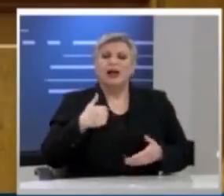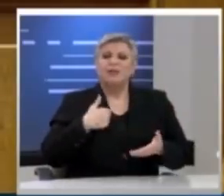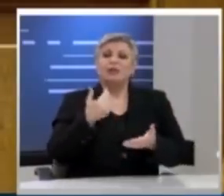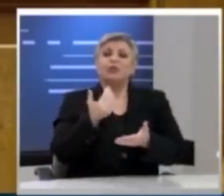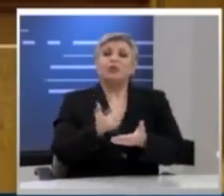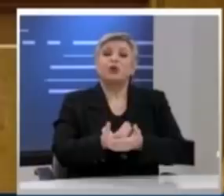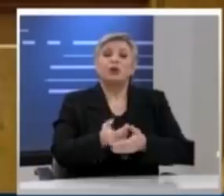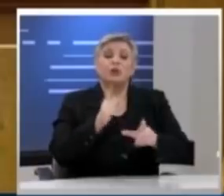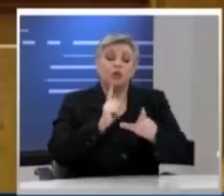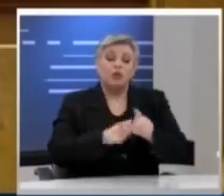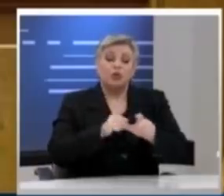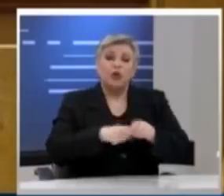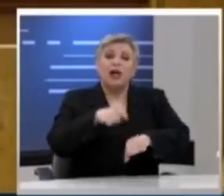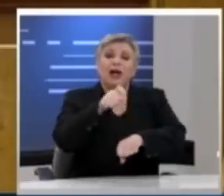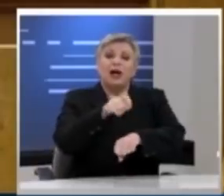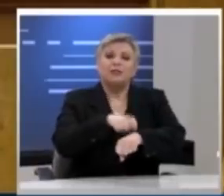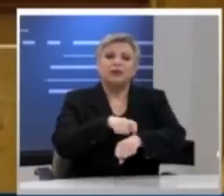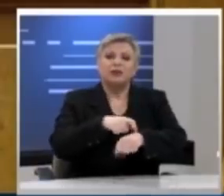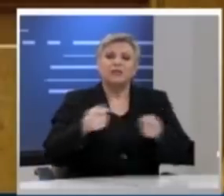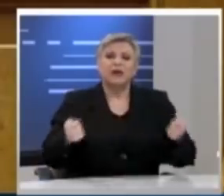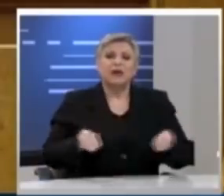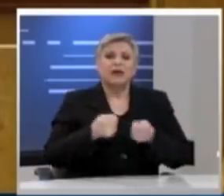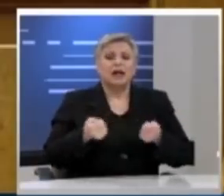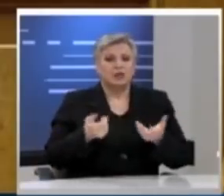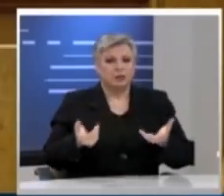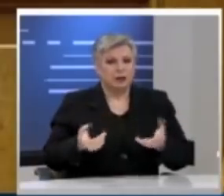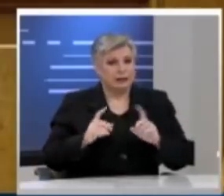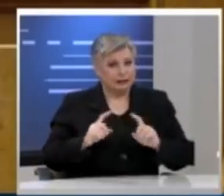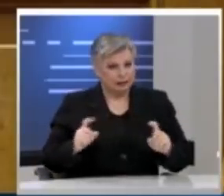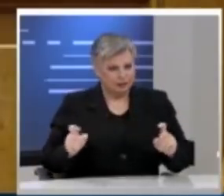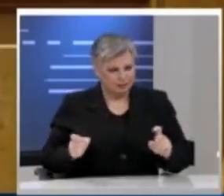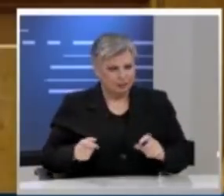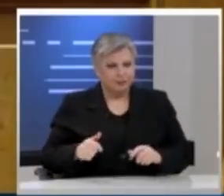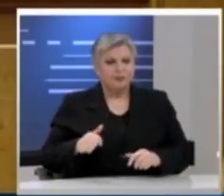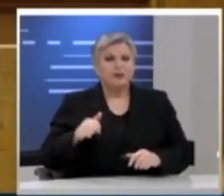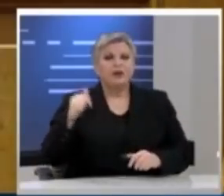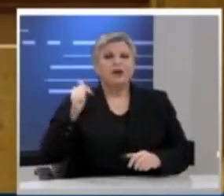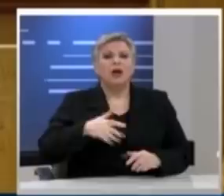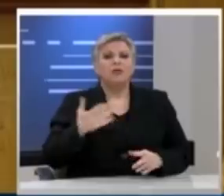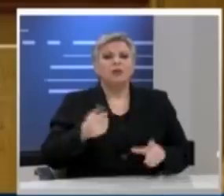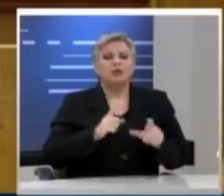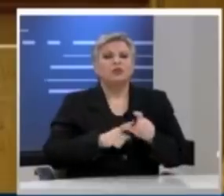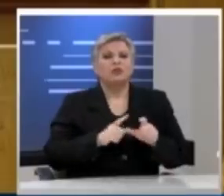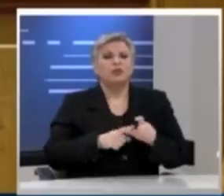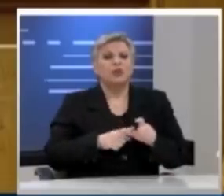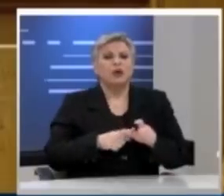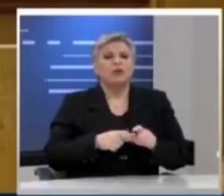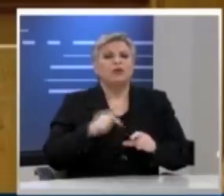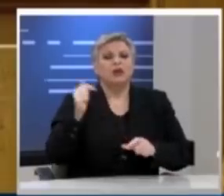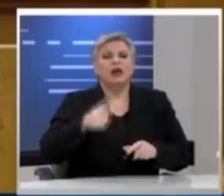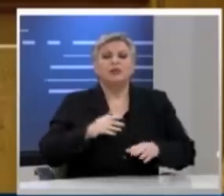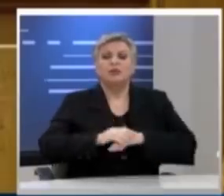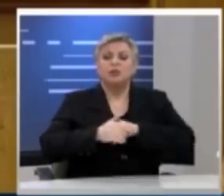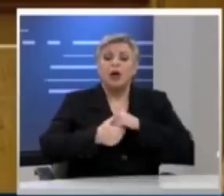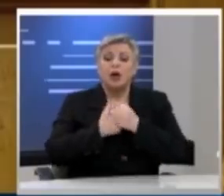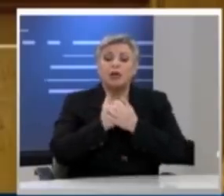εδώ και τώρα αυτή τη στιγμή τους απαντάμε το κκε παλεύει και σήμερα για ένα διαφορετικό